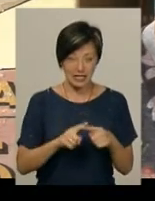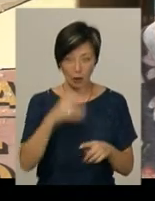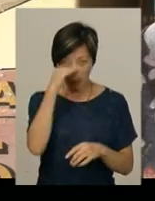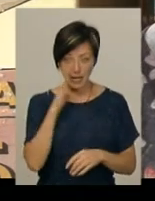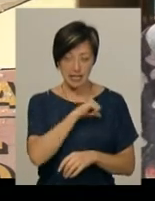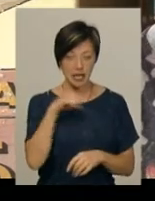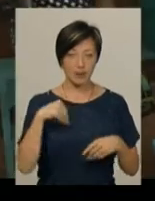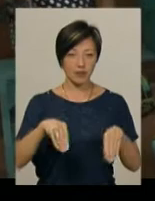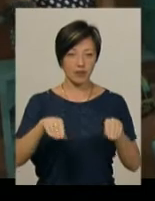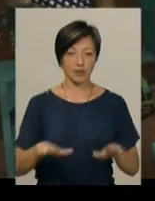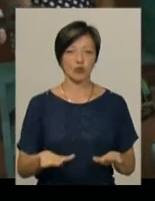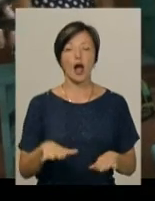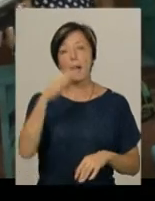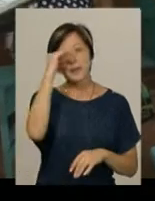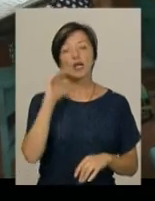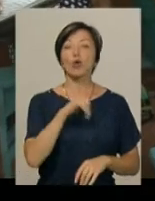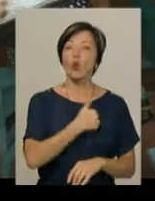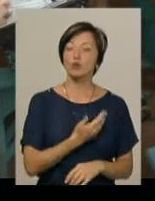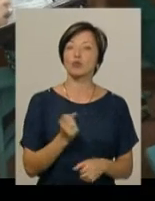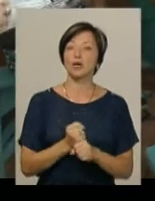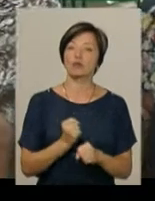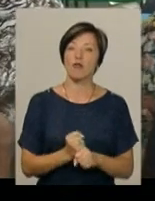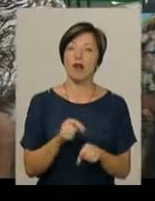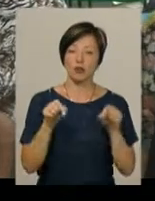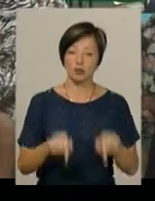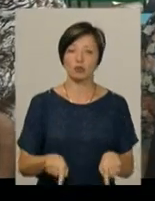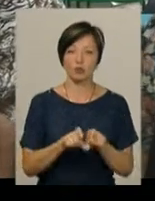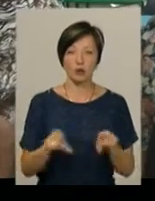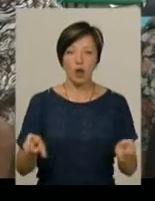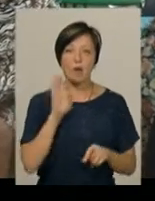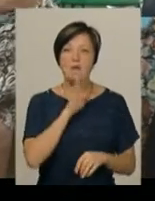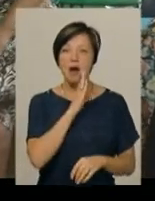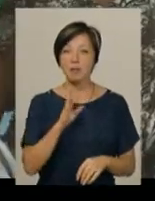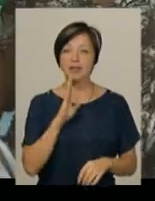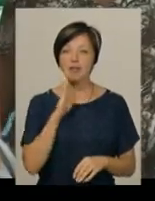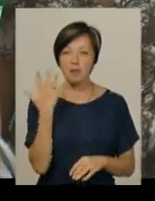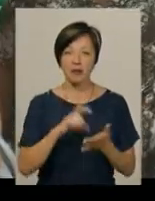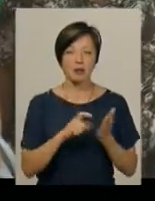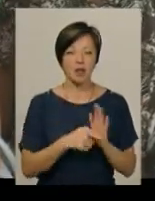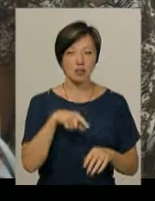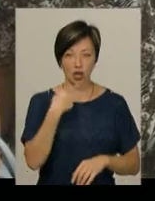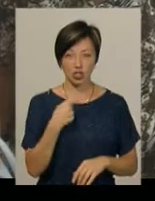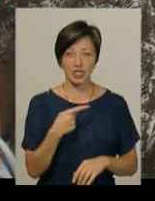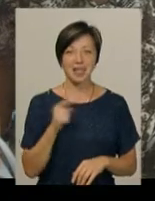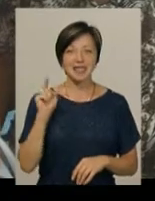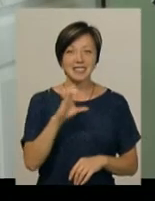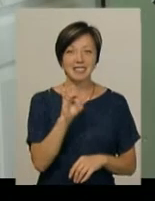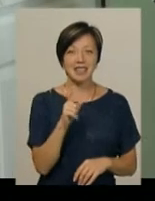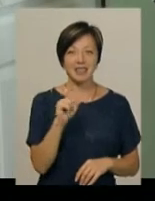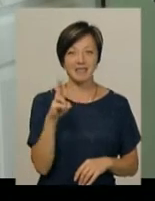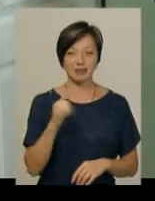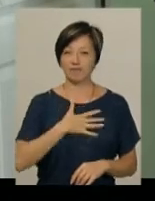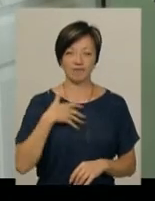сам вирішує. Батьки ж хочуть, аби працювала Проскурівська школа. Мама учениці 5 класу Галина Вітковська каже, Стріхівецька школа їх